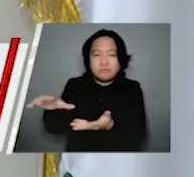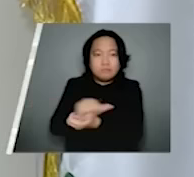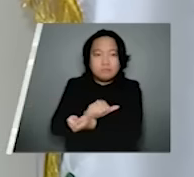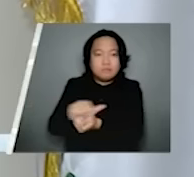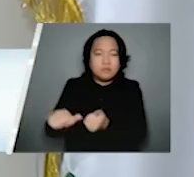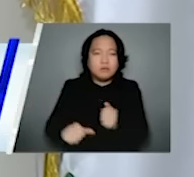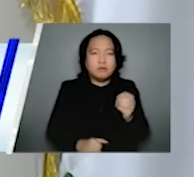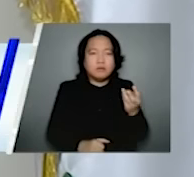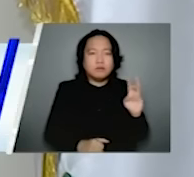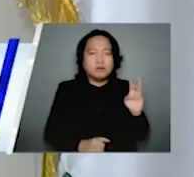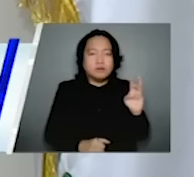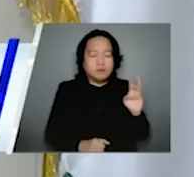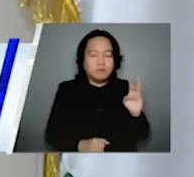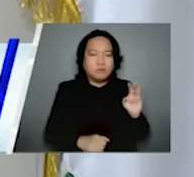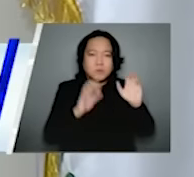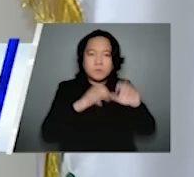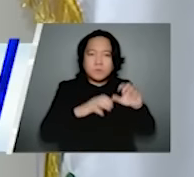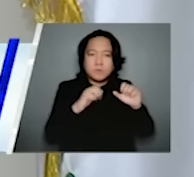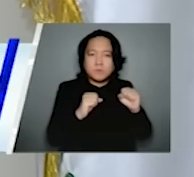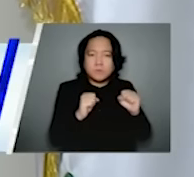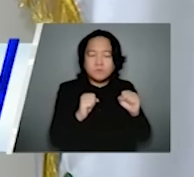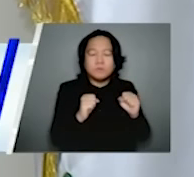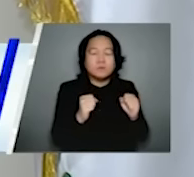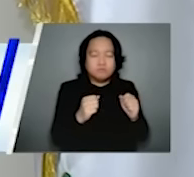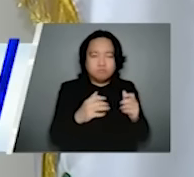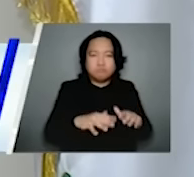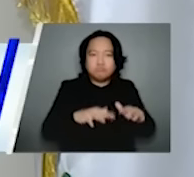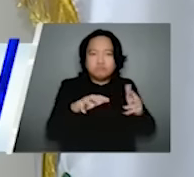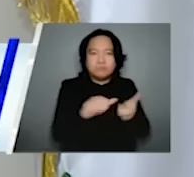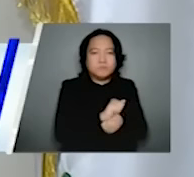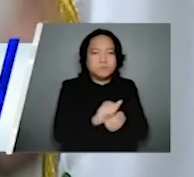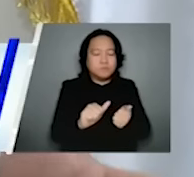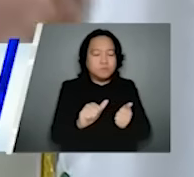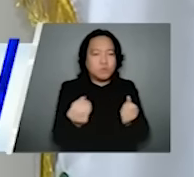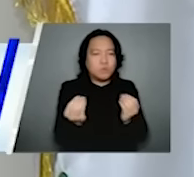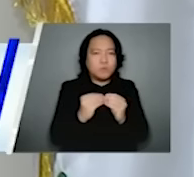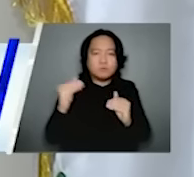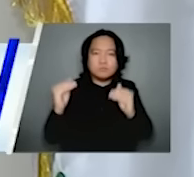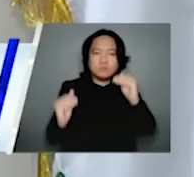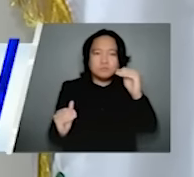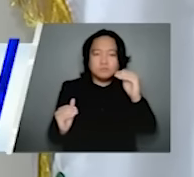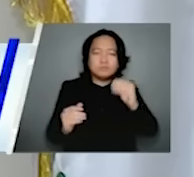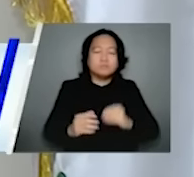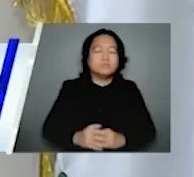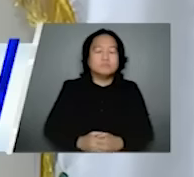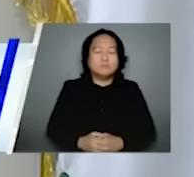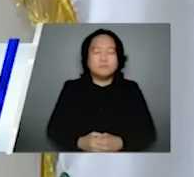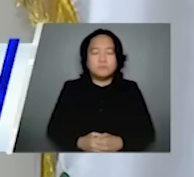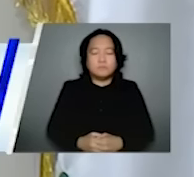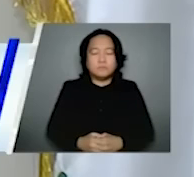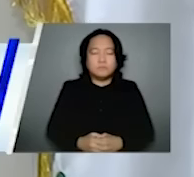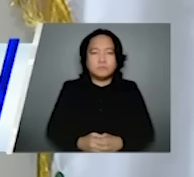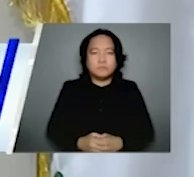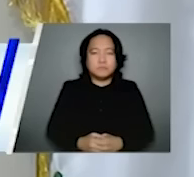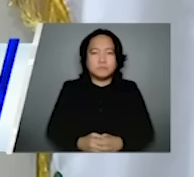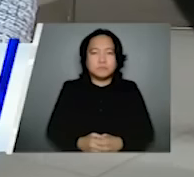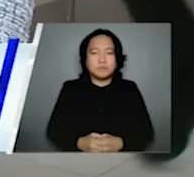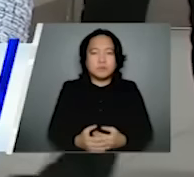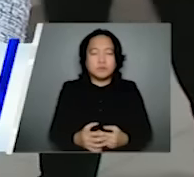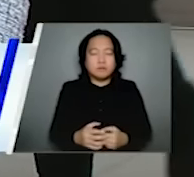damage ng La Nina. And it's always rice, corn, high value